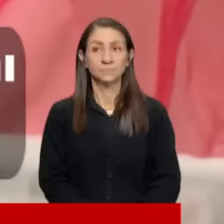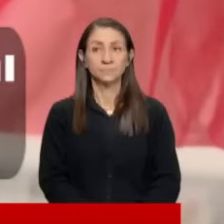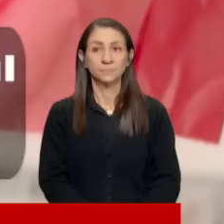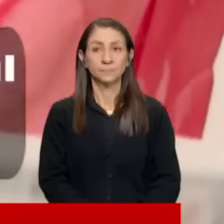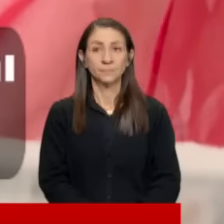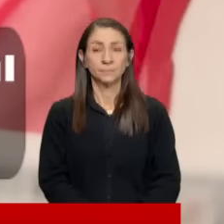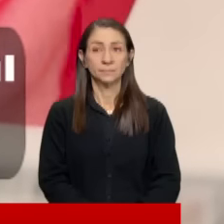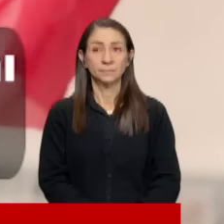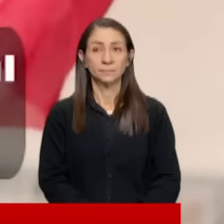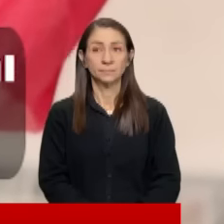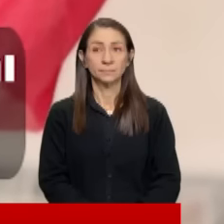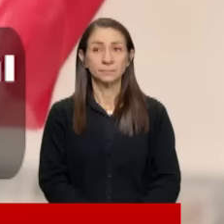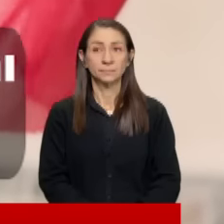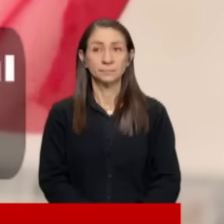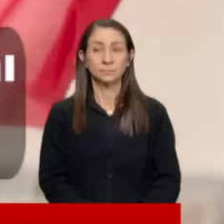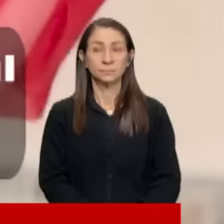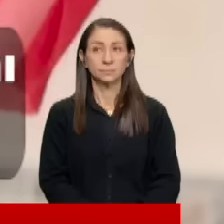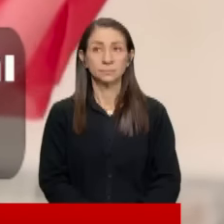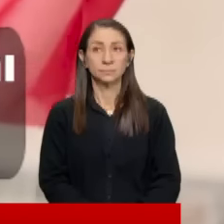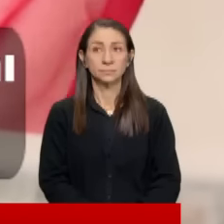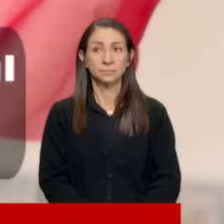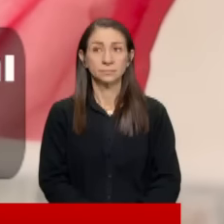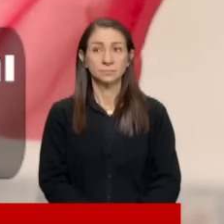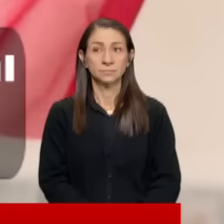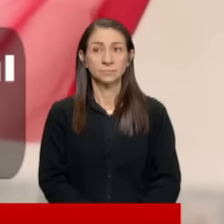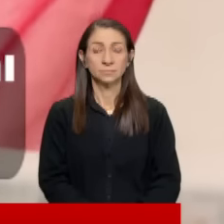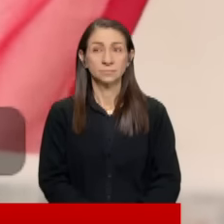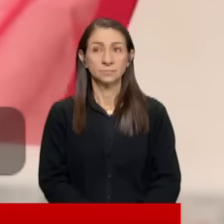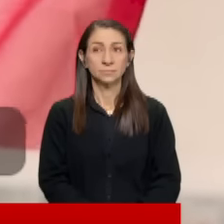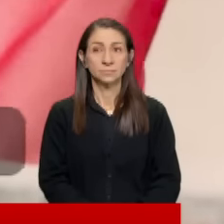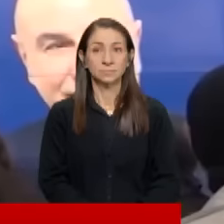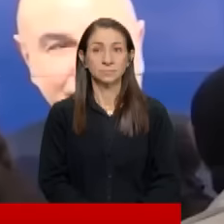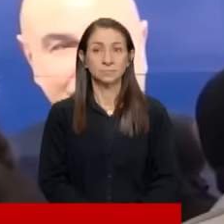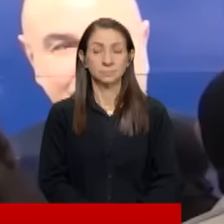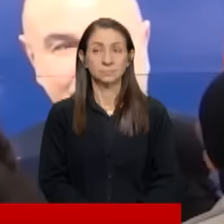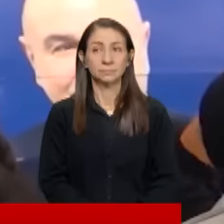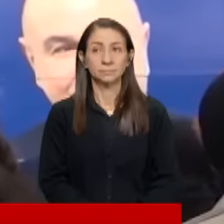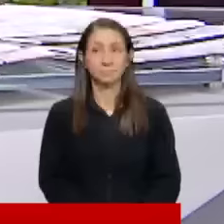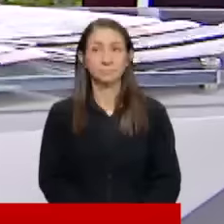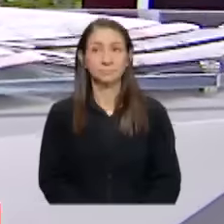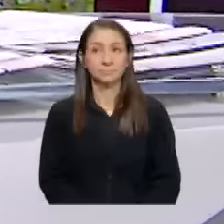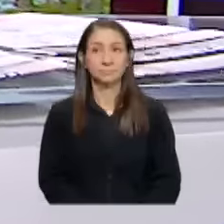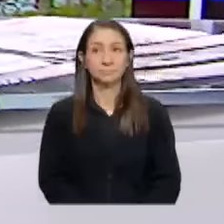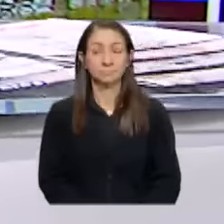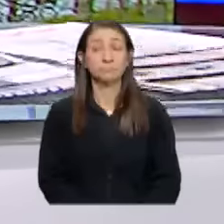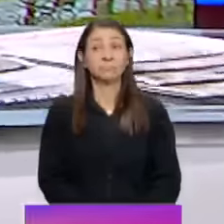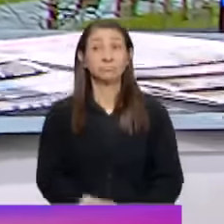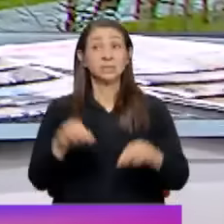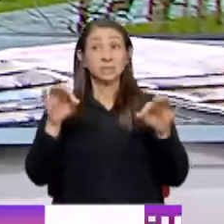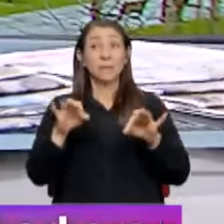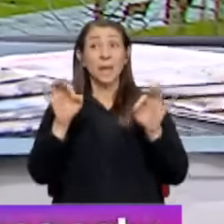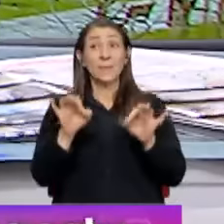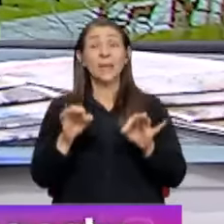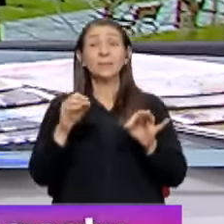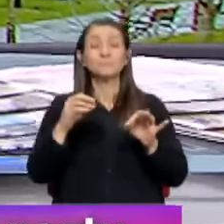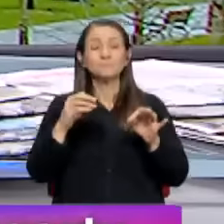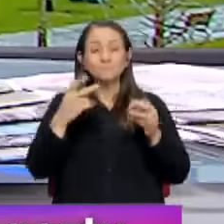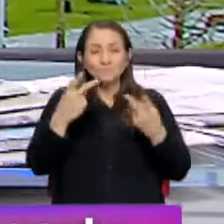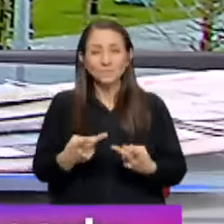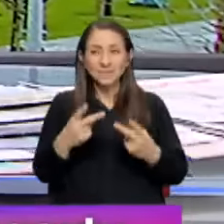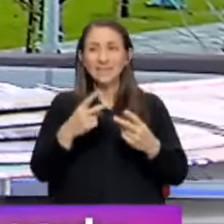milletin parasını millete harcarsa işte işin kolay o zaman. İş bunları bilmekte. Şimdi hemen bir yerel